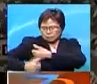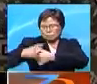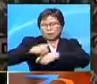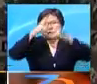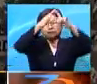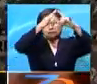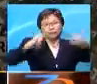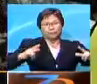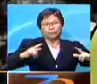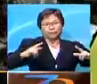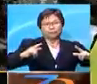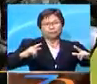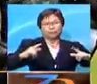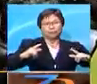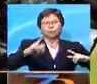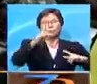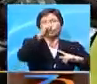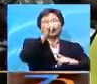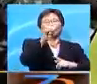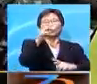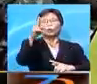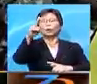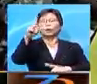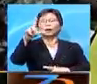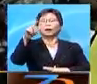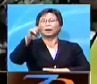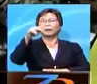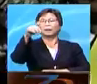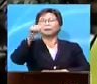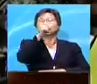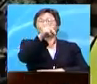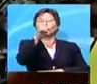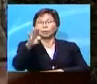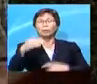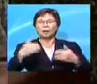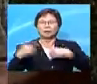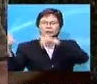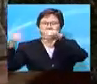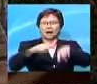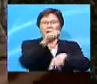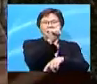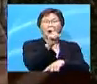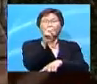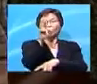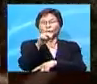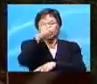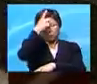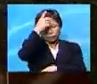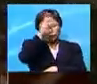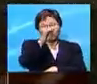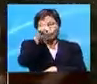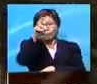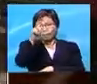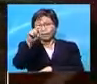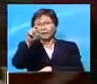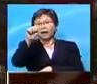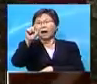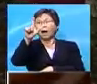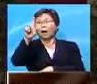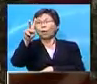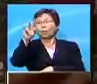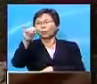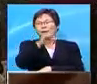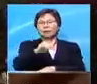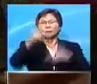kem Desa Pahlawan kok lanas kota Bu hadir sama Adun kok lanas Datuk Mat Alwi Cik Ahmad dan